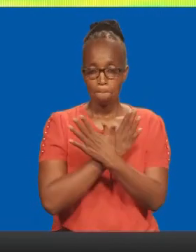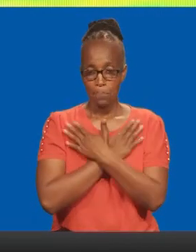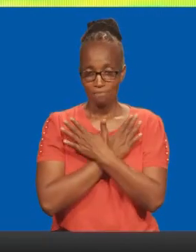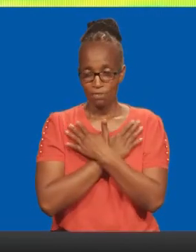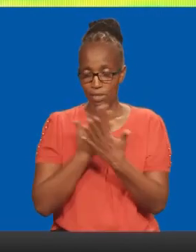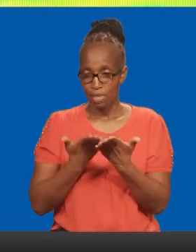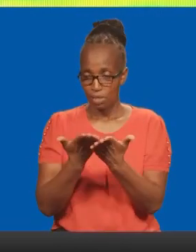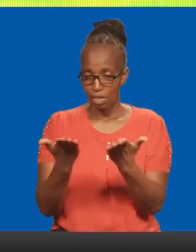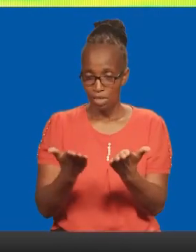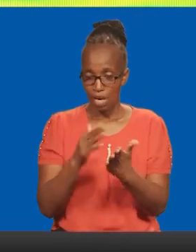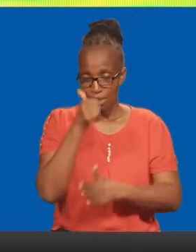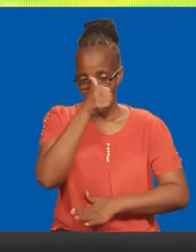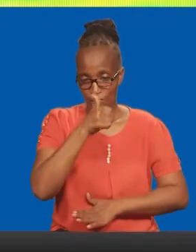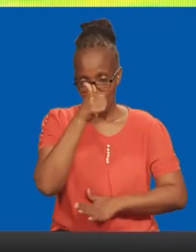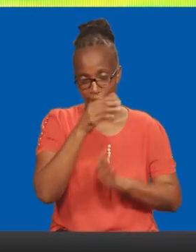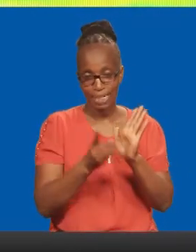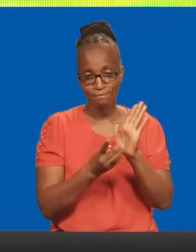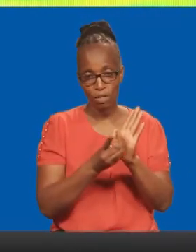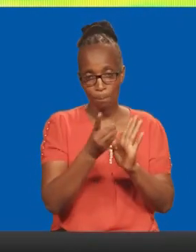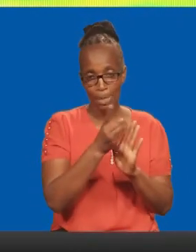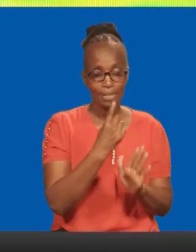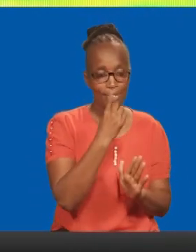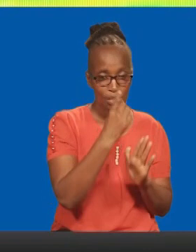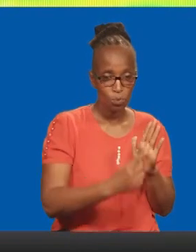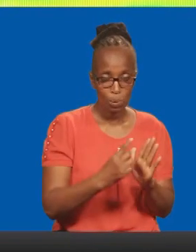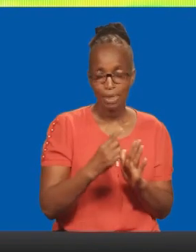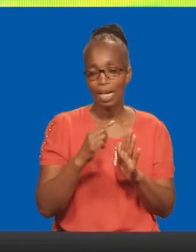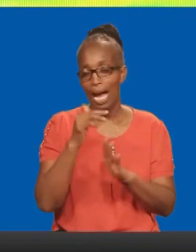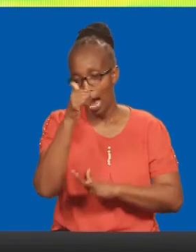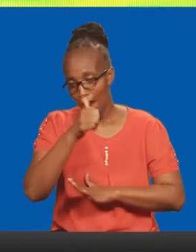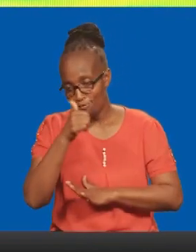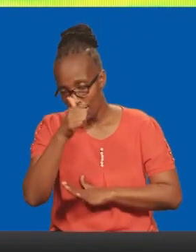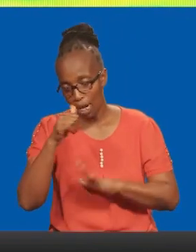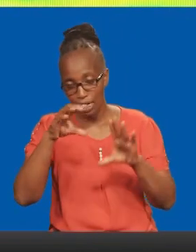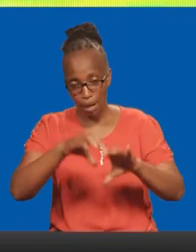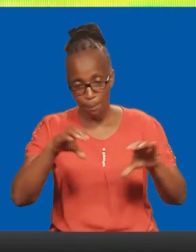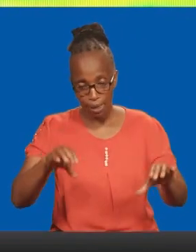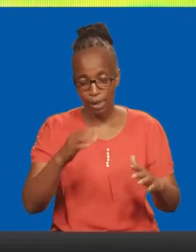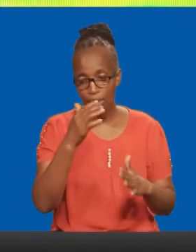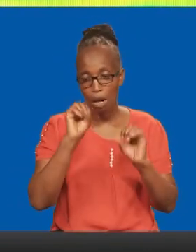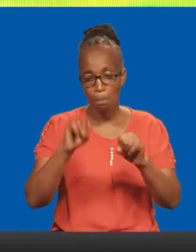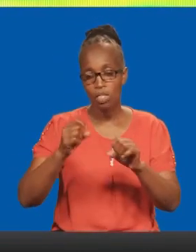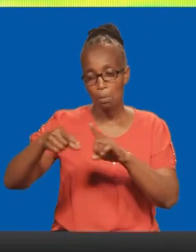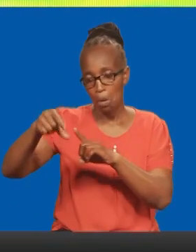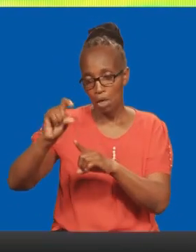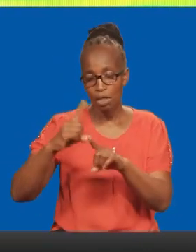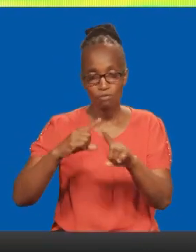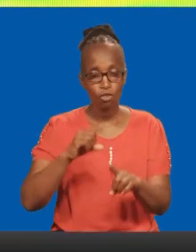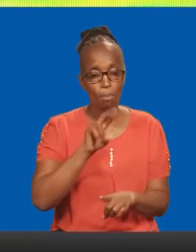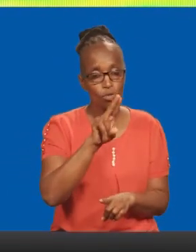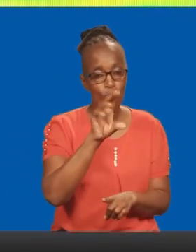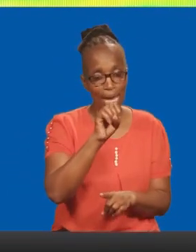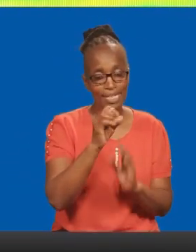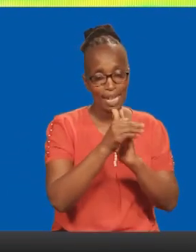the Africa Development Bank, they are telling us Africa's food and agriculture market could increase from